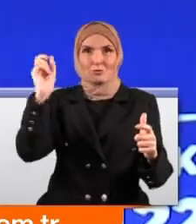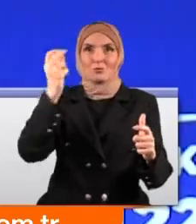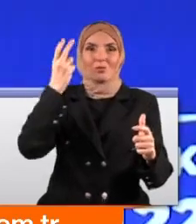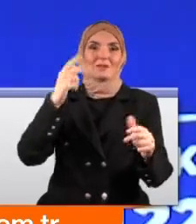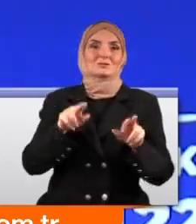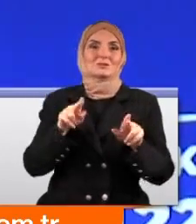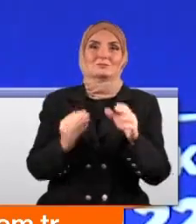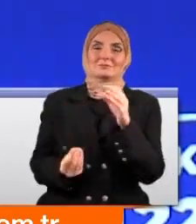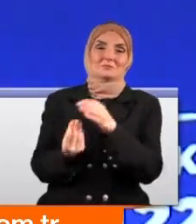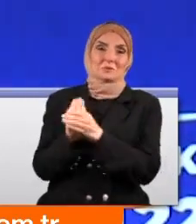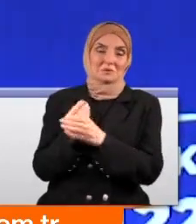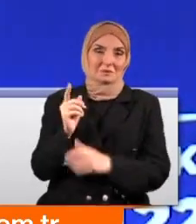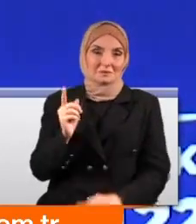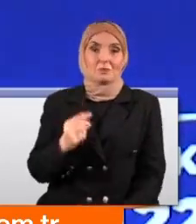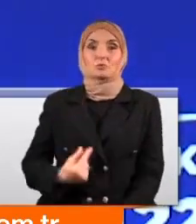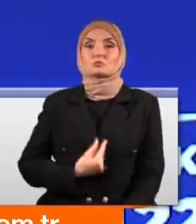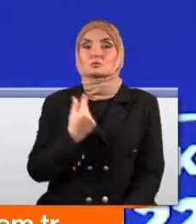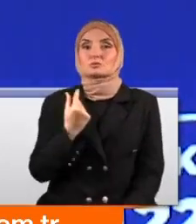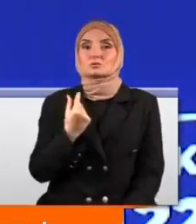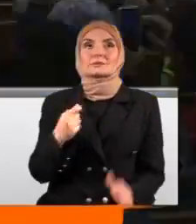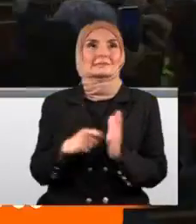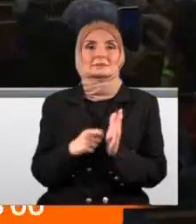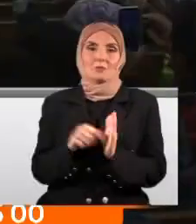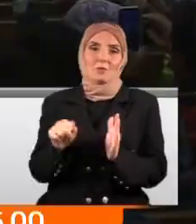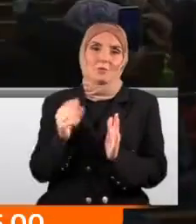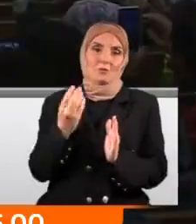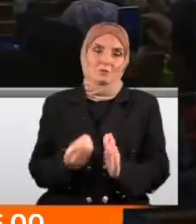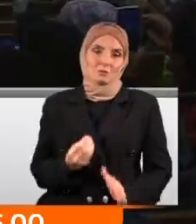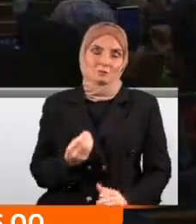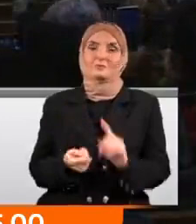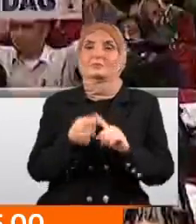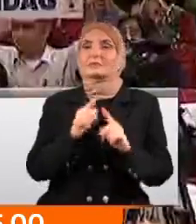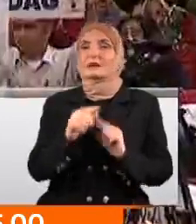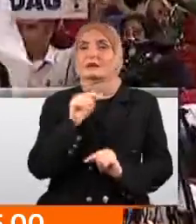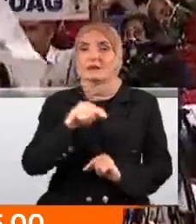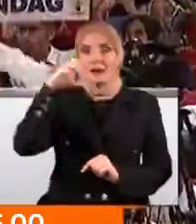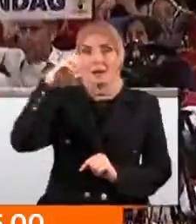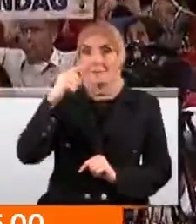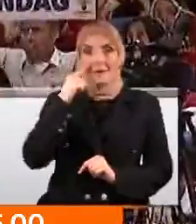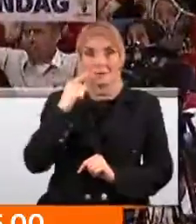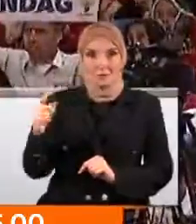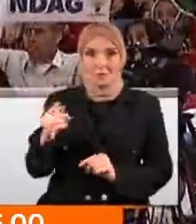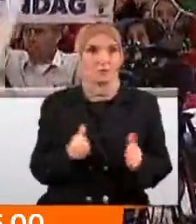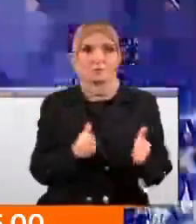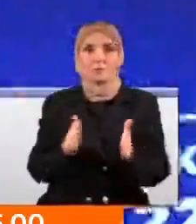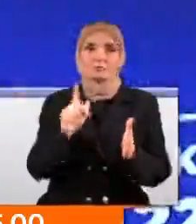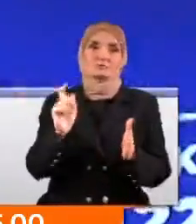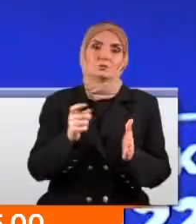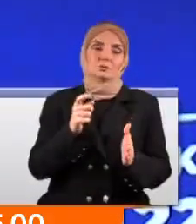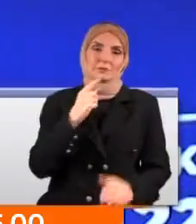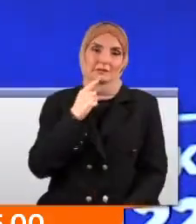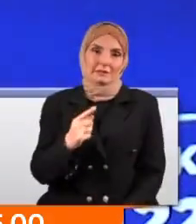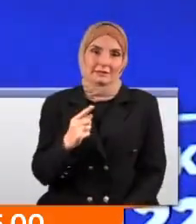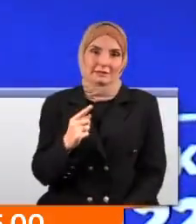doğmuş umudun adı olmuştur. Siyaset AK Parti ile rotasını buldu dedi Erdoğan.